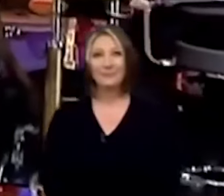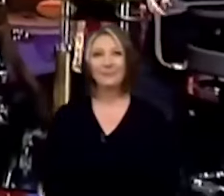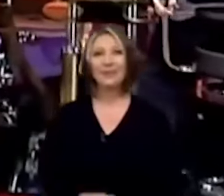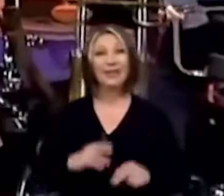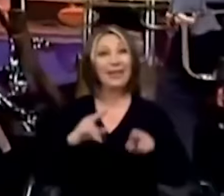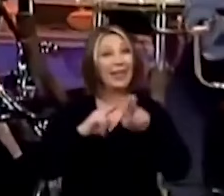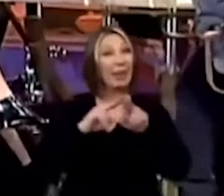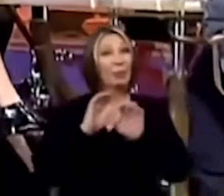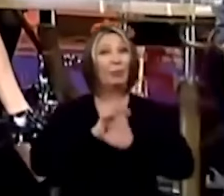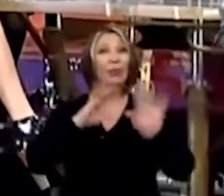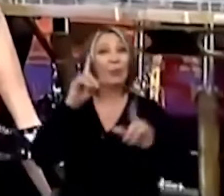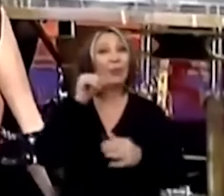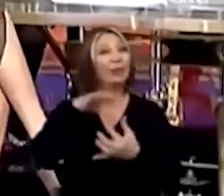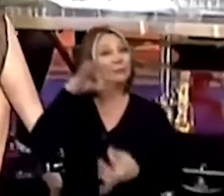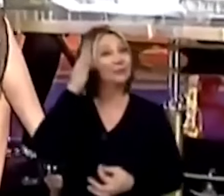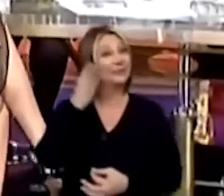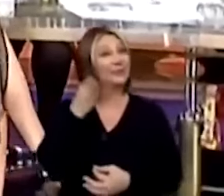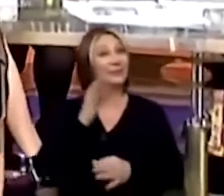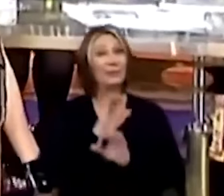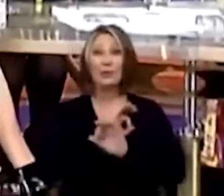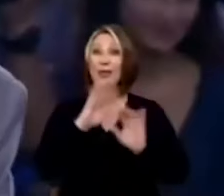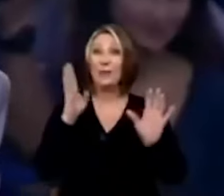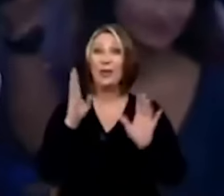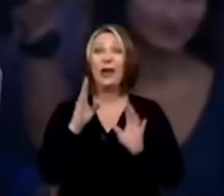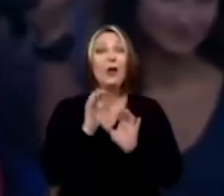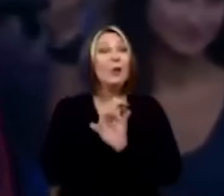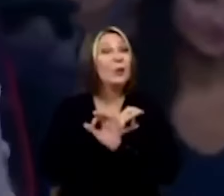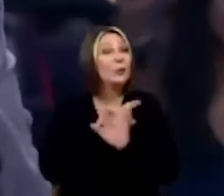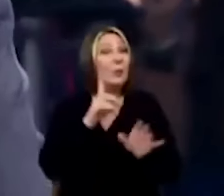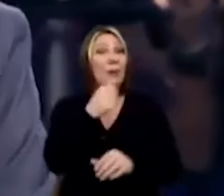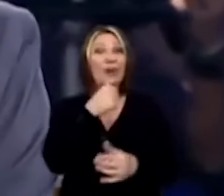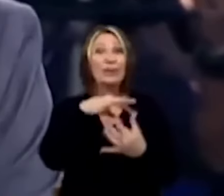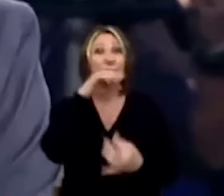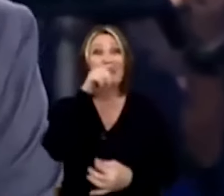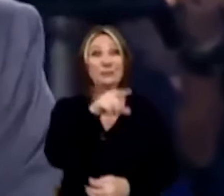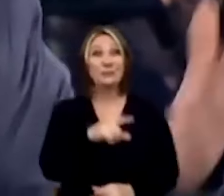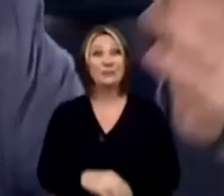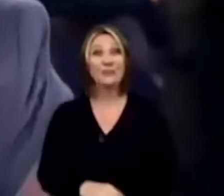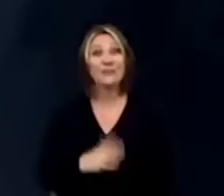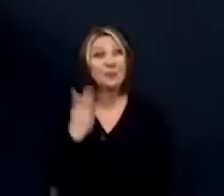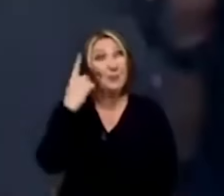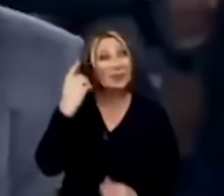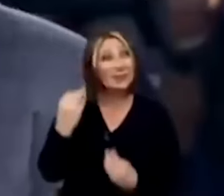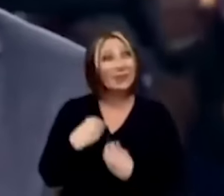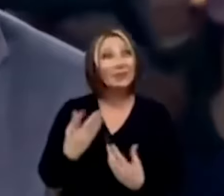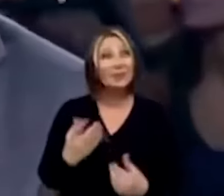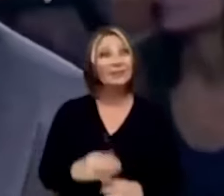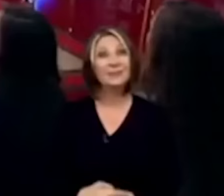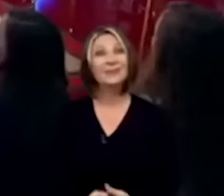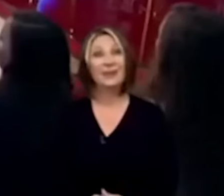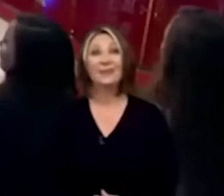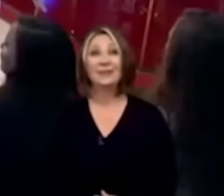Kerim, mükemmel bir adamsın. Mükemmel bir adamsın. Harikulade bir adamsın. Yani